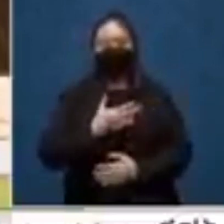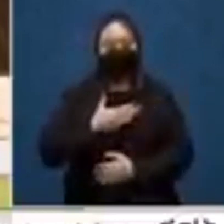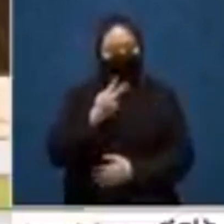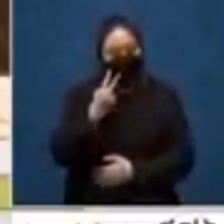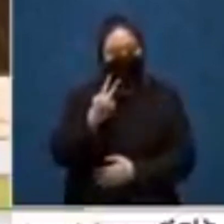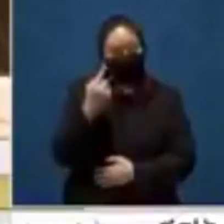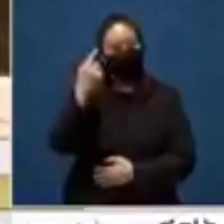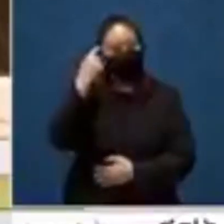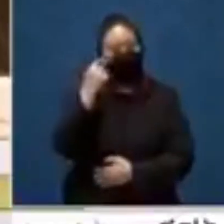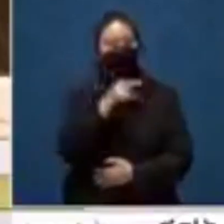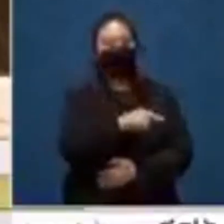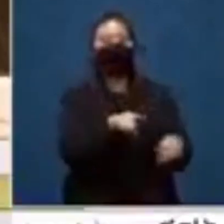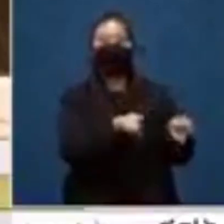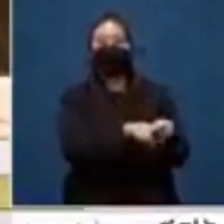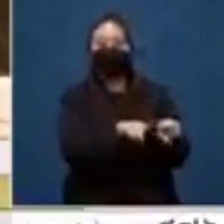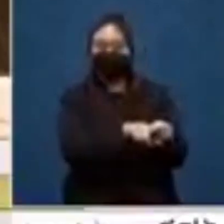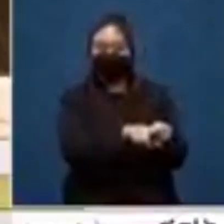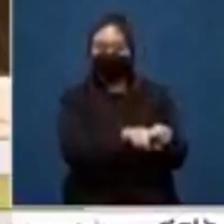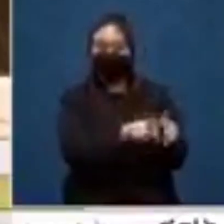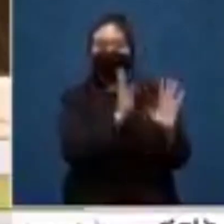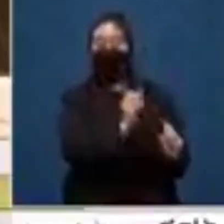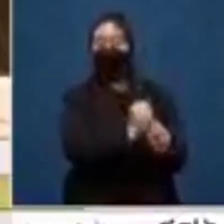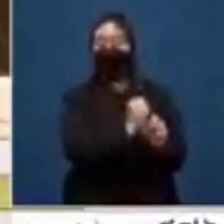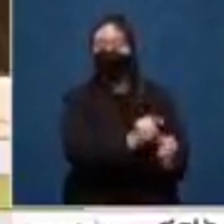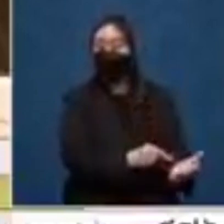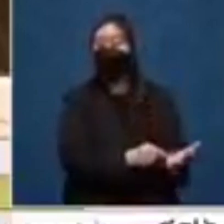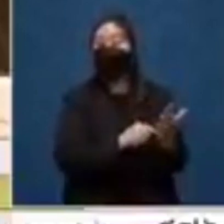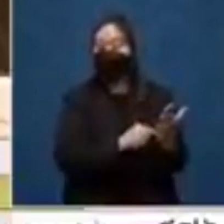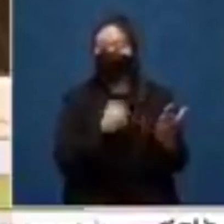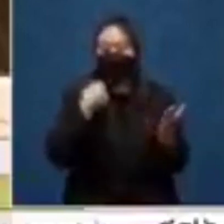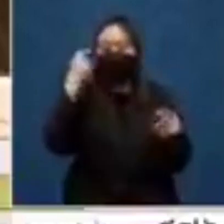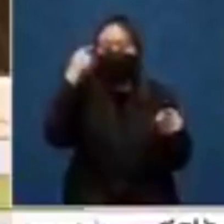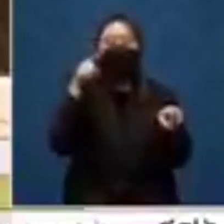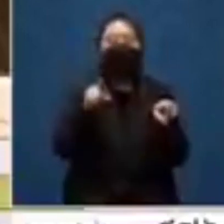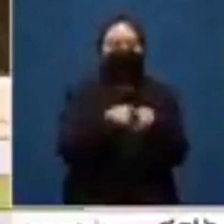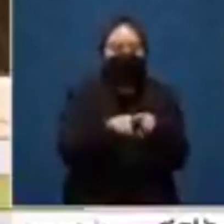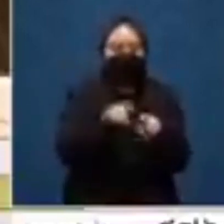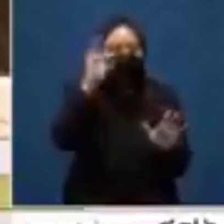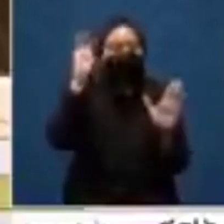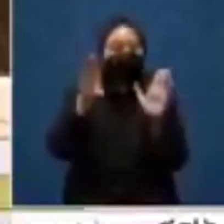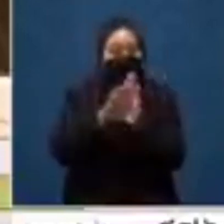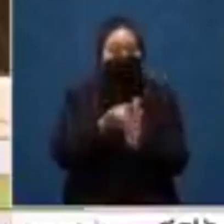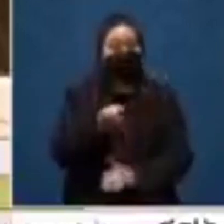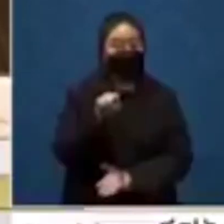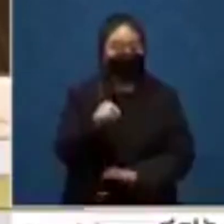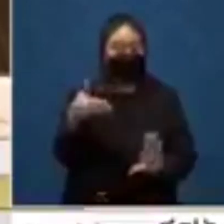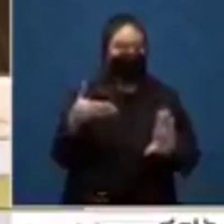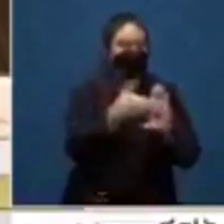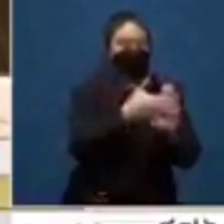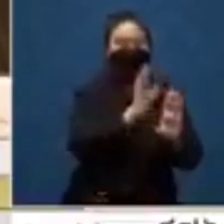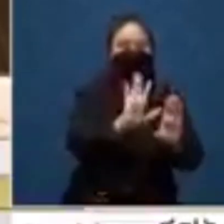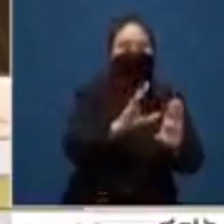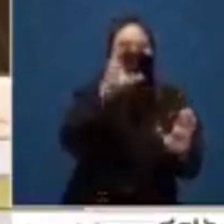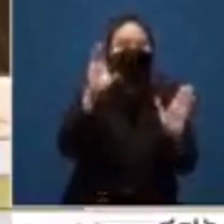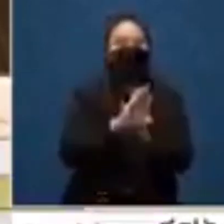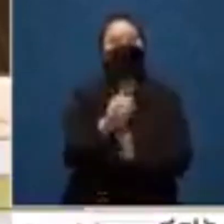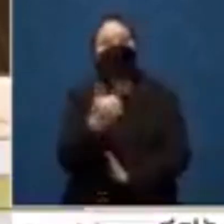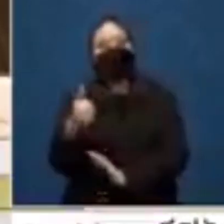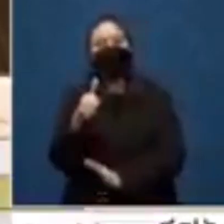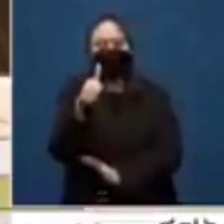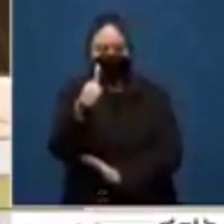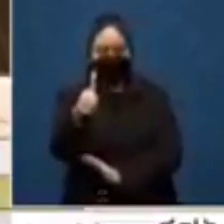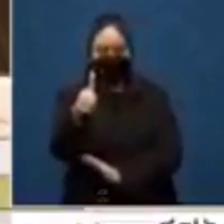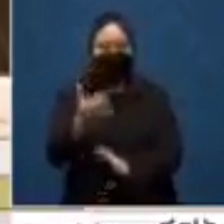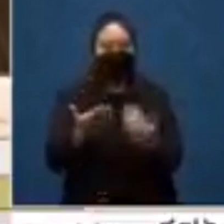อบตามที่เจ้าหน้าที่เสนอขึ้นมาจึงไม่อนุญาตภาพนั้นส่วนภาพอื่นผมอนุญาตครับฉะนั้นประธาน